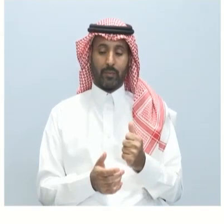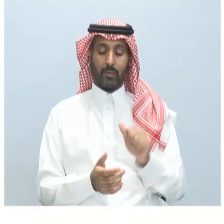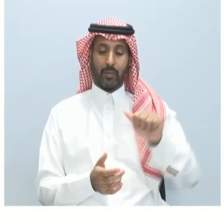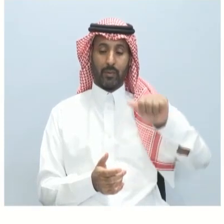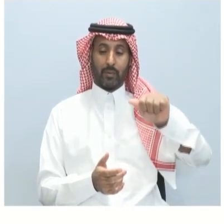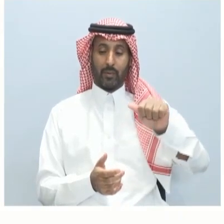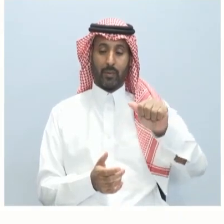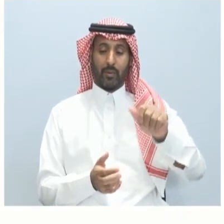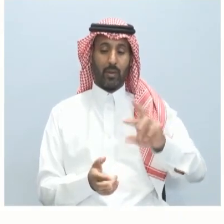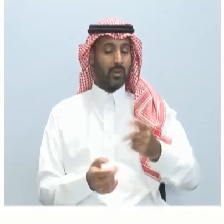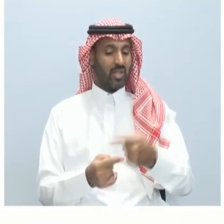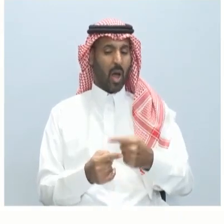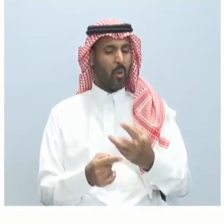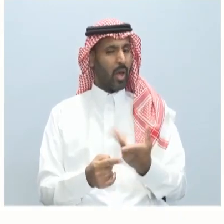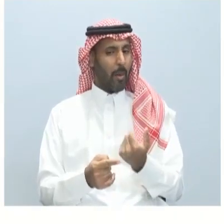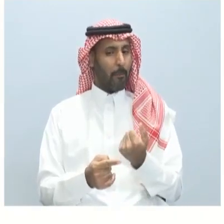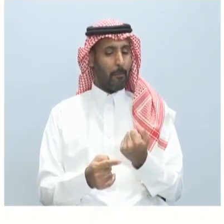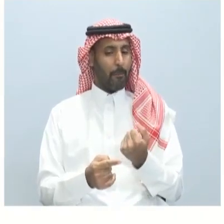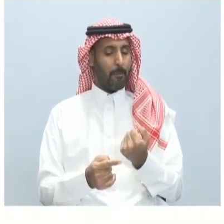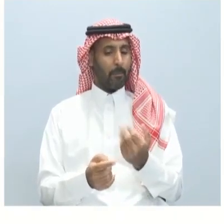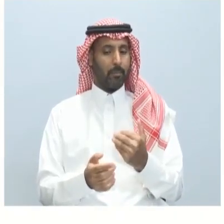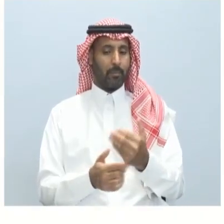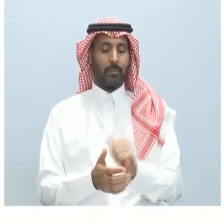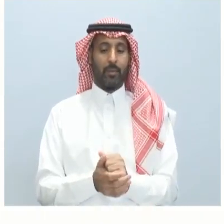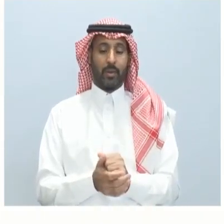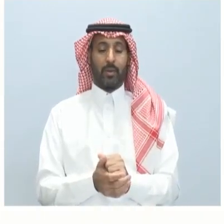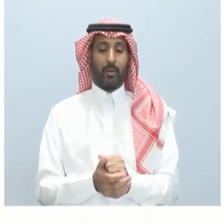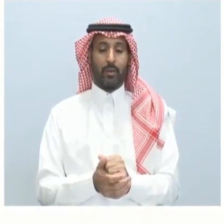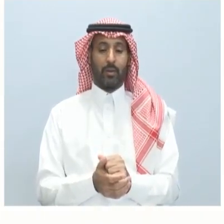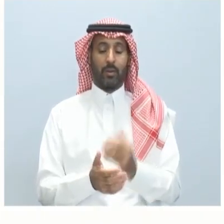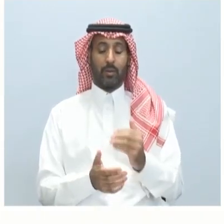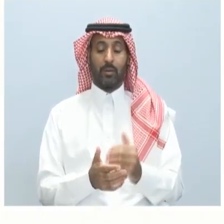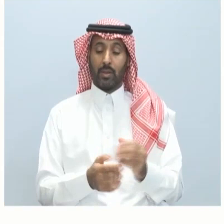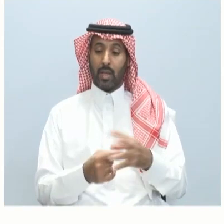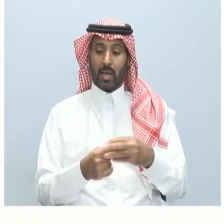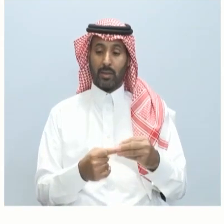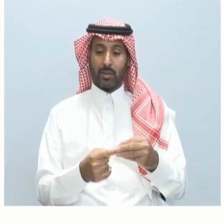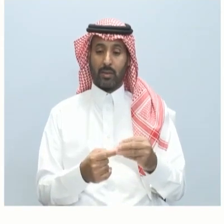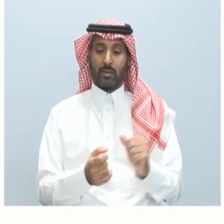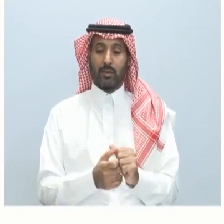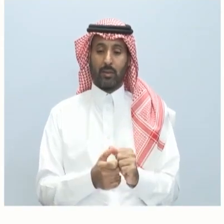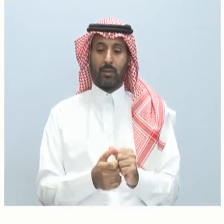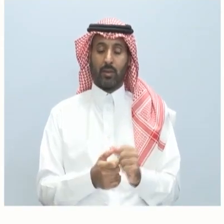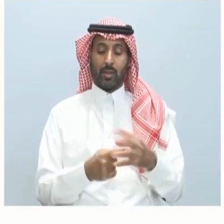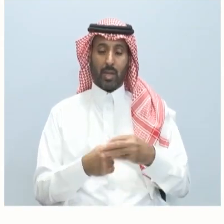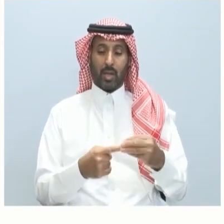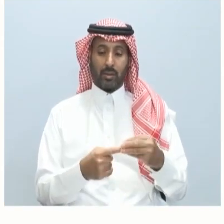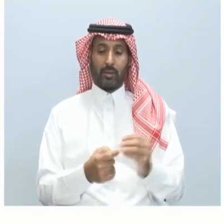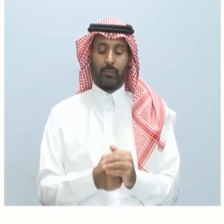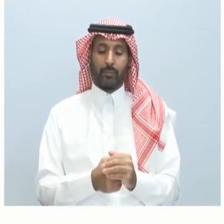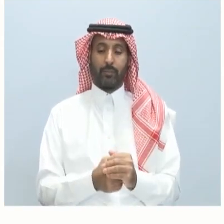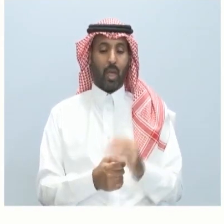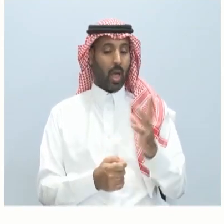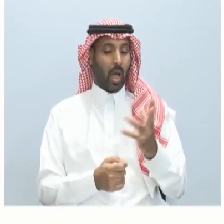لنرمي سوي اذا لدينا هنا نقص يعني ناقص